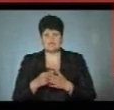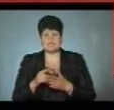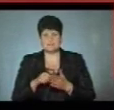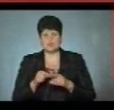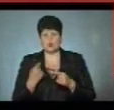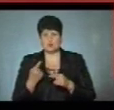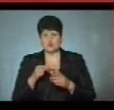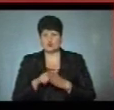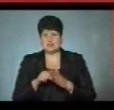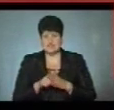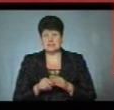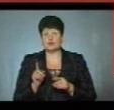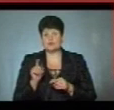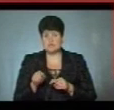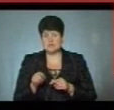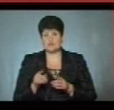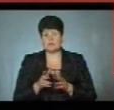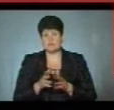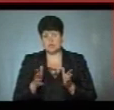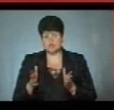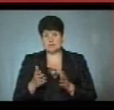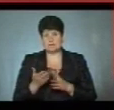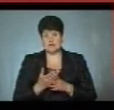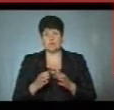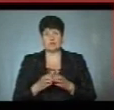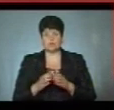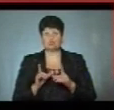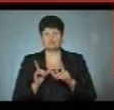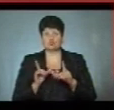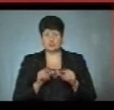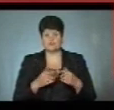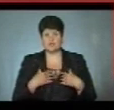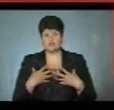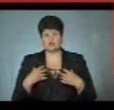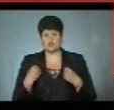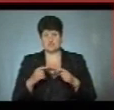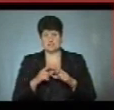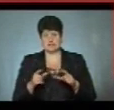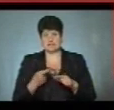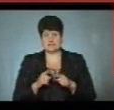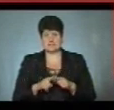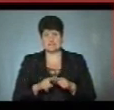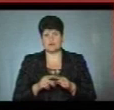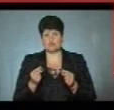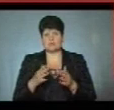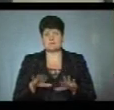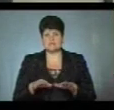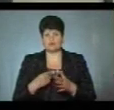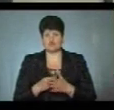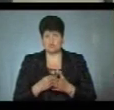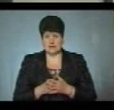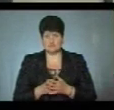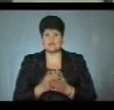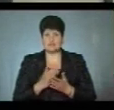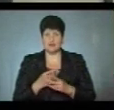значення. От. І якраз оці, кажу, переважно пільгові категорії, діти поїдуть в наші оздоровчі заклади, це якраз за місцеві кошти місцевих бюджетів. Ну, є десь плюс,